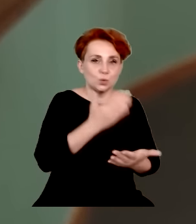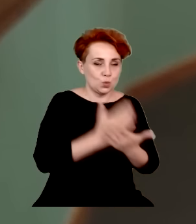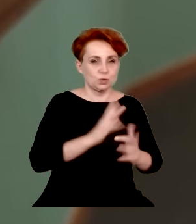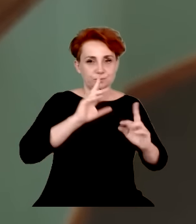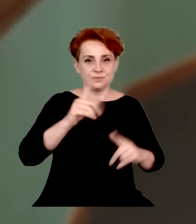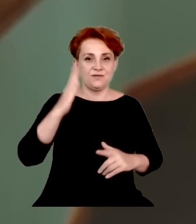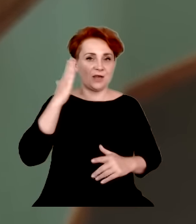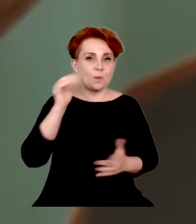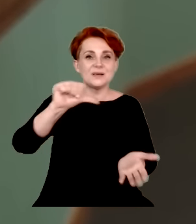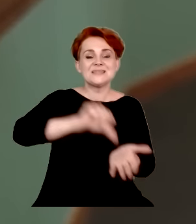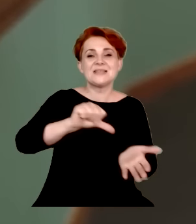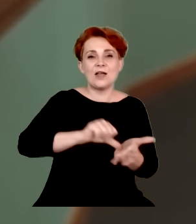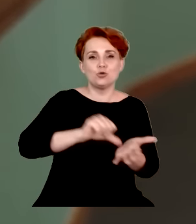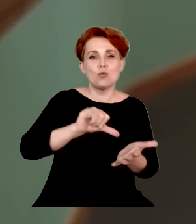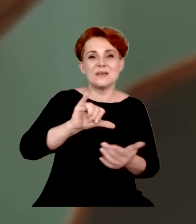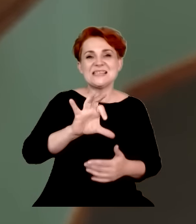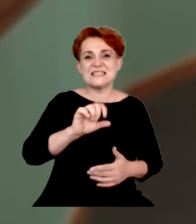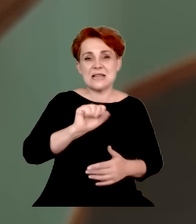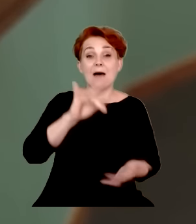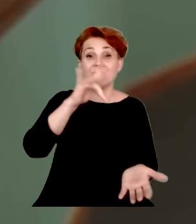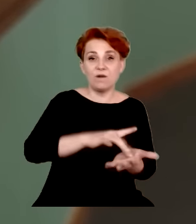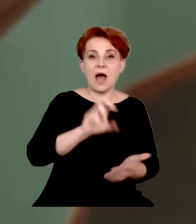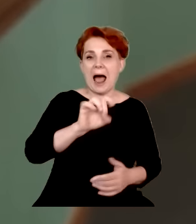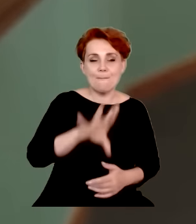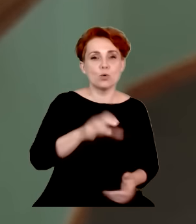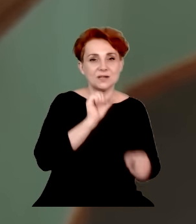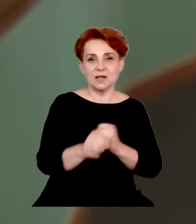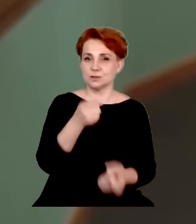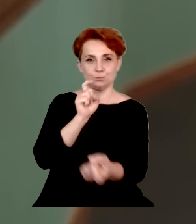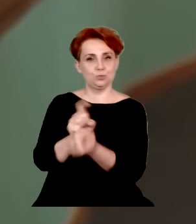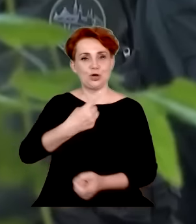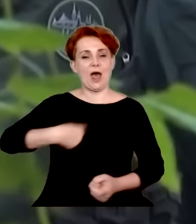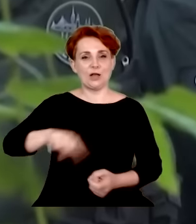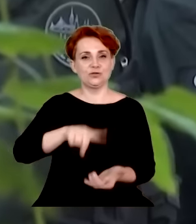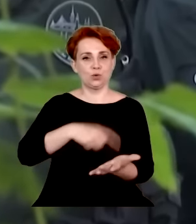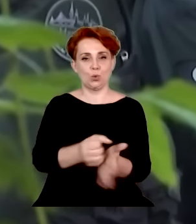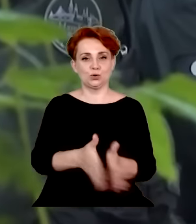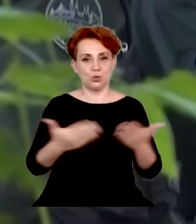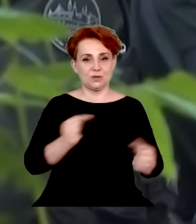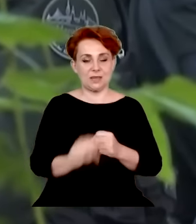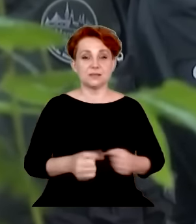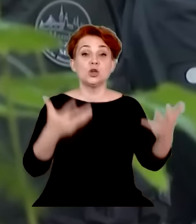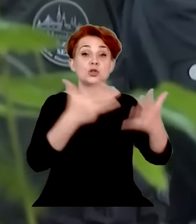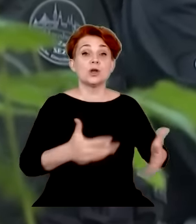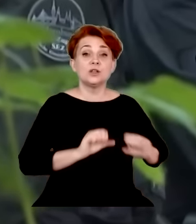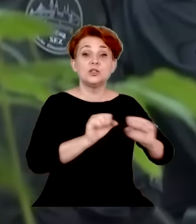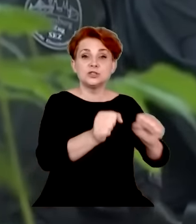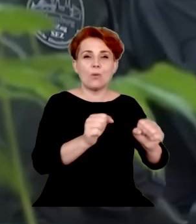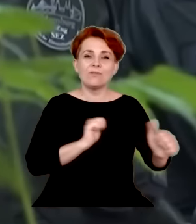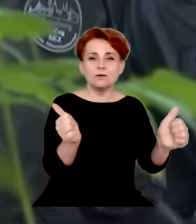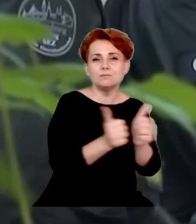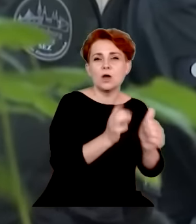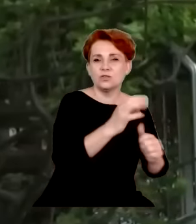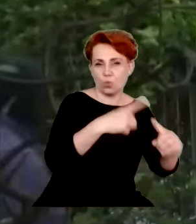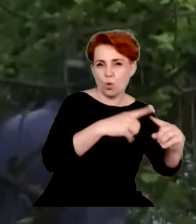Centrum Islamskie w Hamburgu działa i jest nakierowane przeciwko naszemu porządkowi konstytucyjnemu. Stowarzyszenie działające przy meczecie w Hamburgu zostało